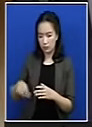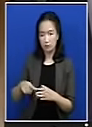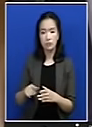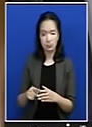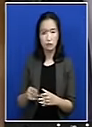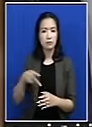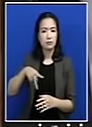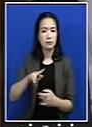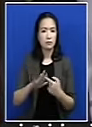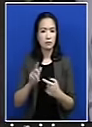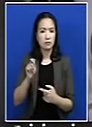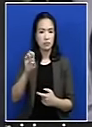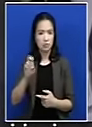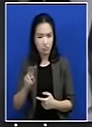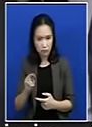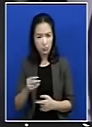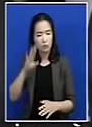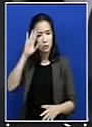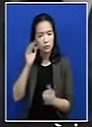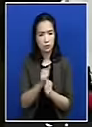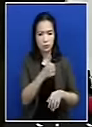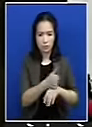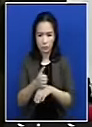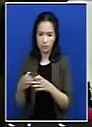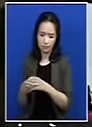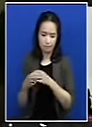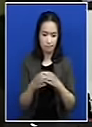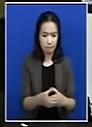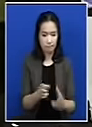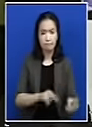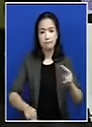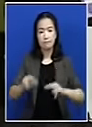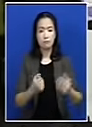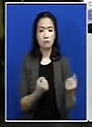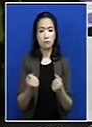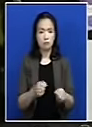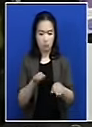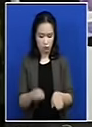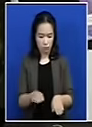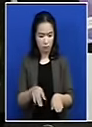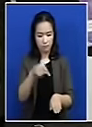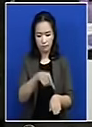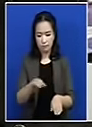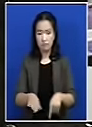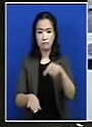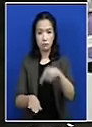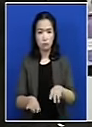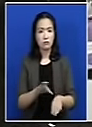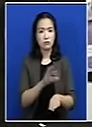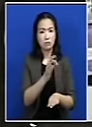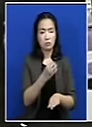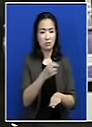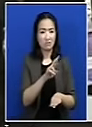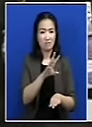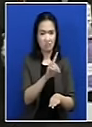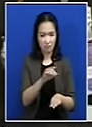สภ.พระอินทราชามาเพียบเลยนะคะไปลงพื้นที่ตรวจสอบรถเบนซ์กับรถฟอร์ดคู่กรณีเพื่อดูร่องรอยความเสียห